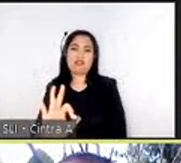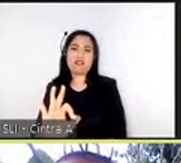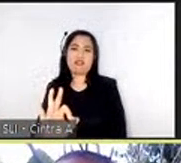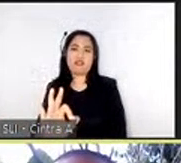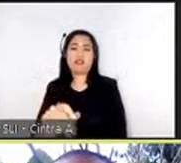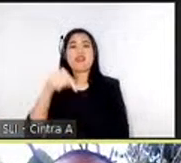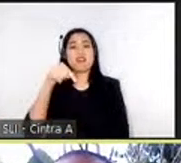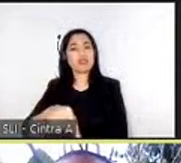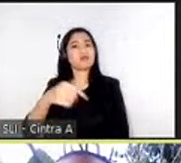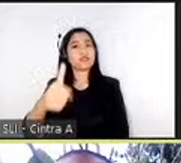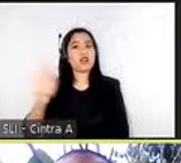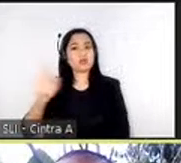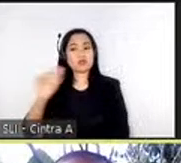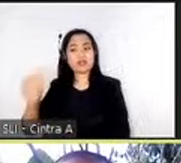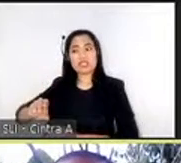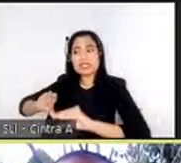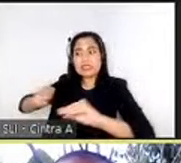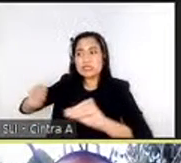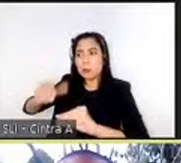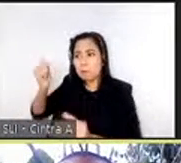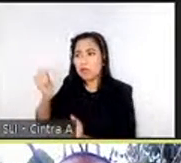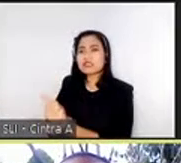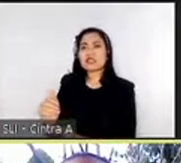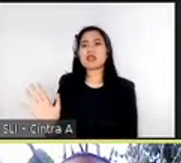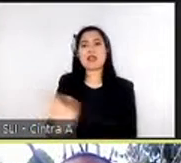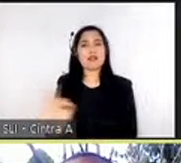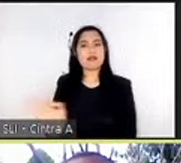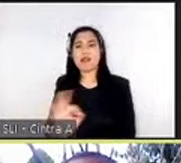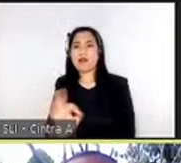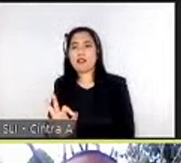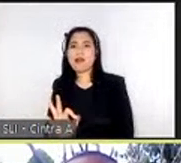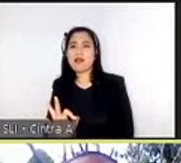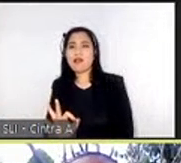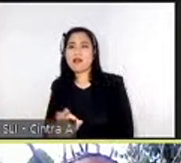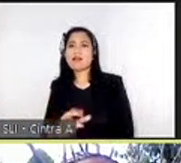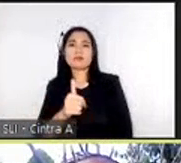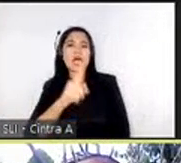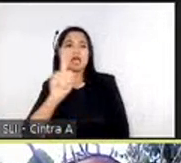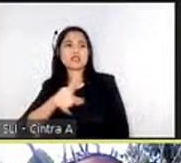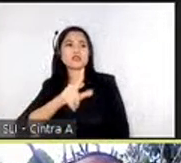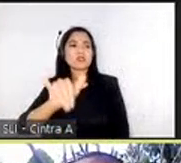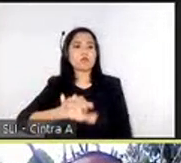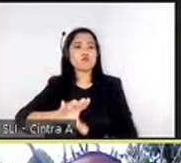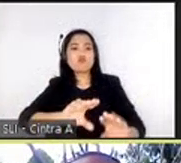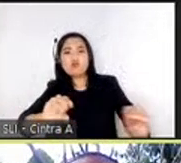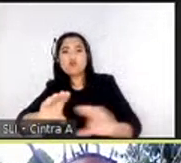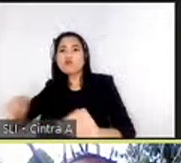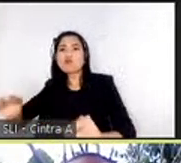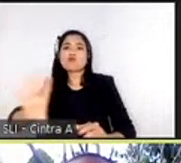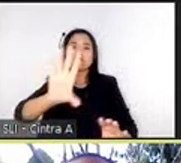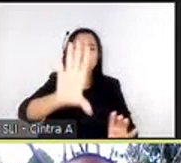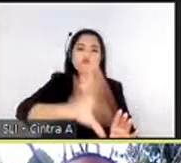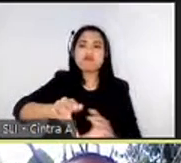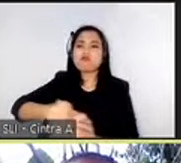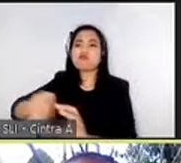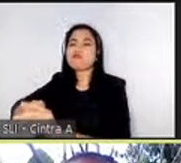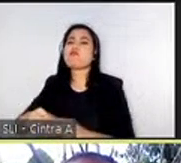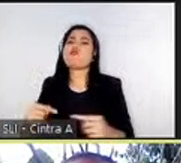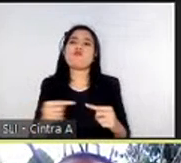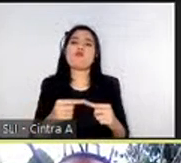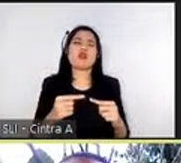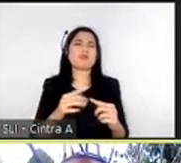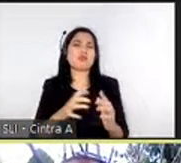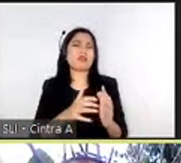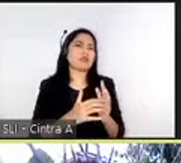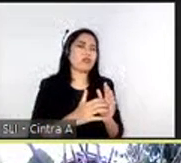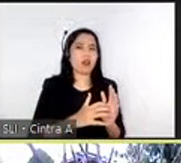nah hal ini bisa menghilangkan kepastian kerja undang-undang ini juga akan melegitimasi praktik pemanfaatan buruh dengan hubungan kerja yang rentang